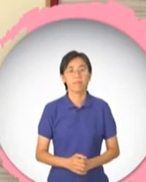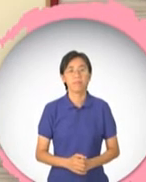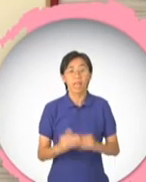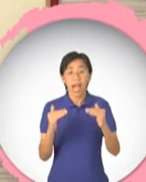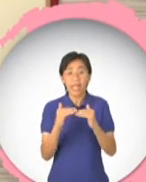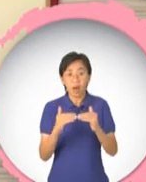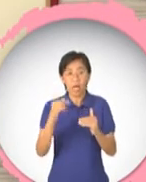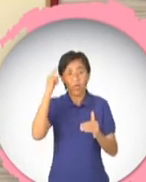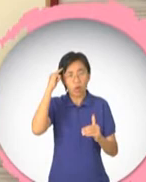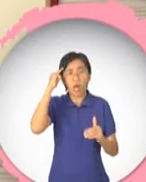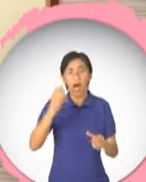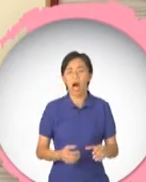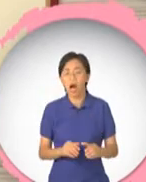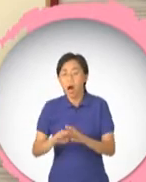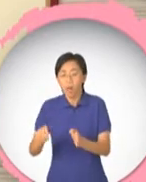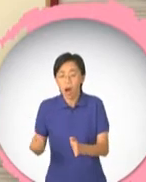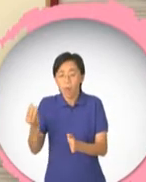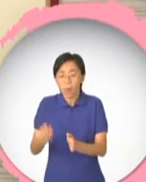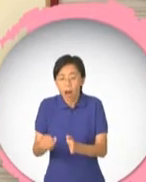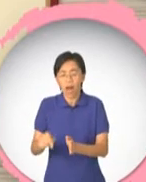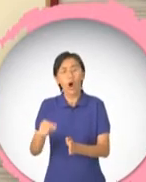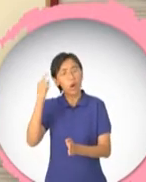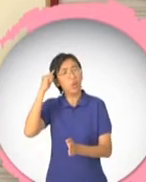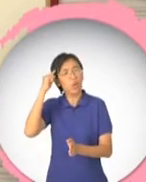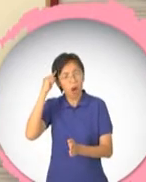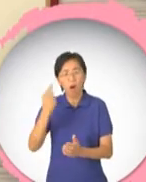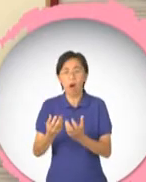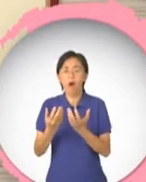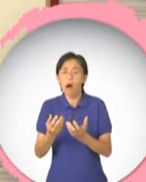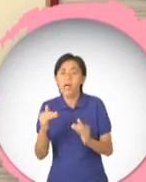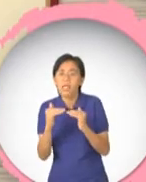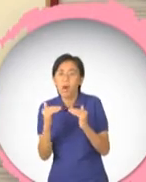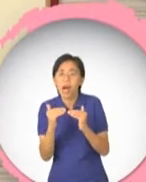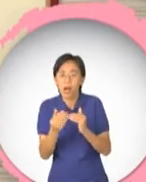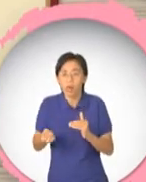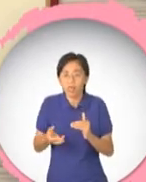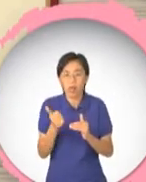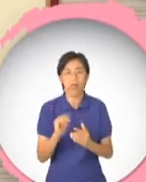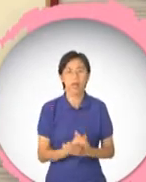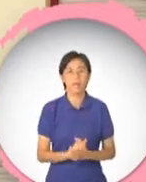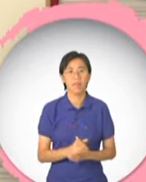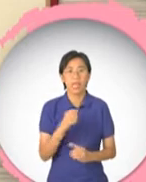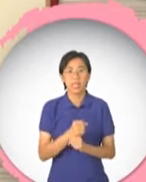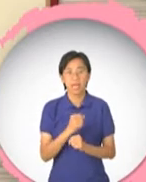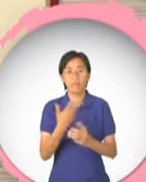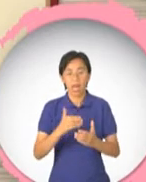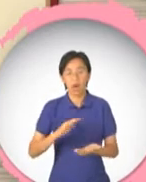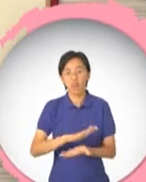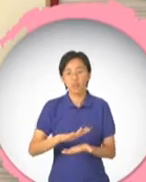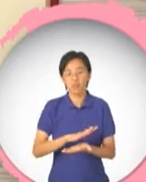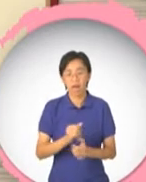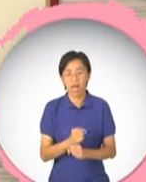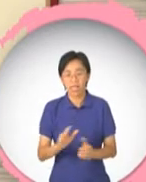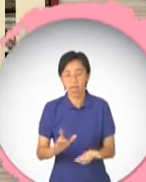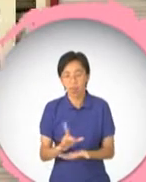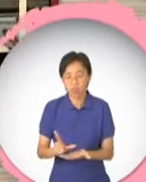ราเอาไปทอดอะค่ะมันจะได้สุกเท่าๆกันนะคะนะคะพอเราตัดน้ำหนักเสร็จเรียบร้อยแล้วเดี๋ยวเราจะคลึงกลมนะคะ ครับผมเดี๋ยวผมช่วย